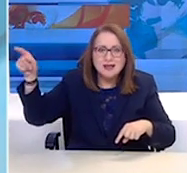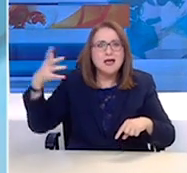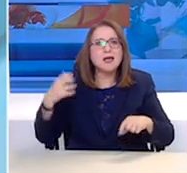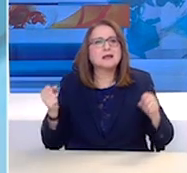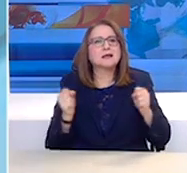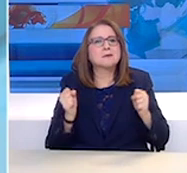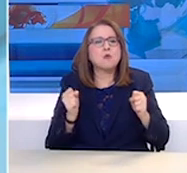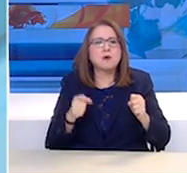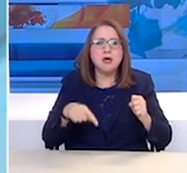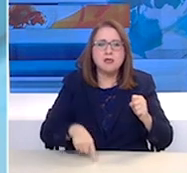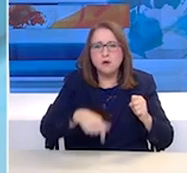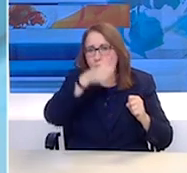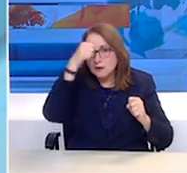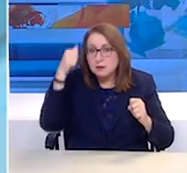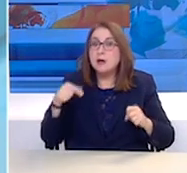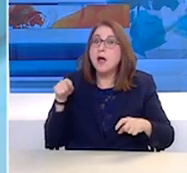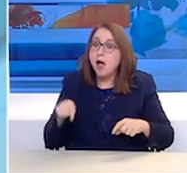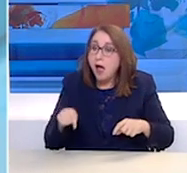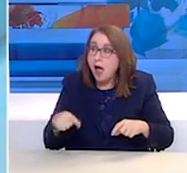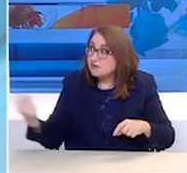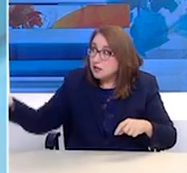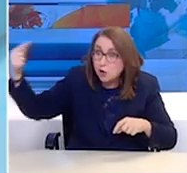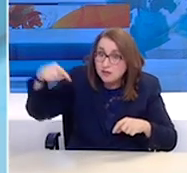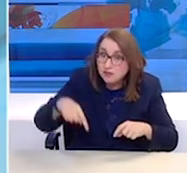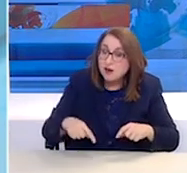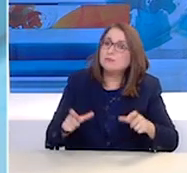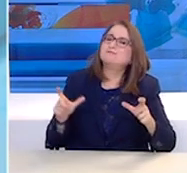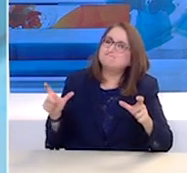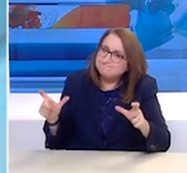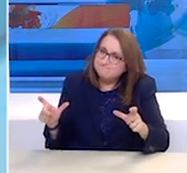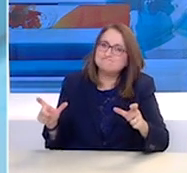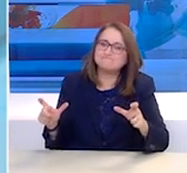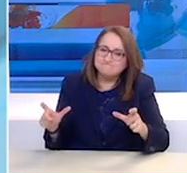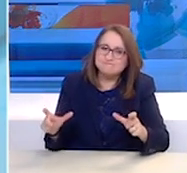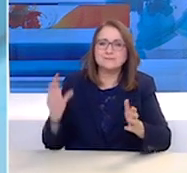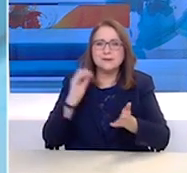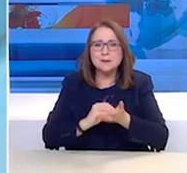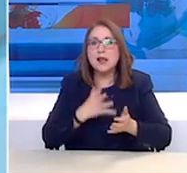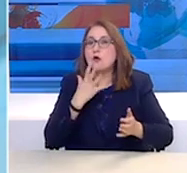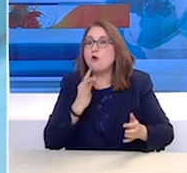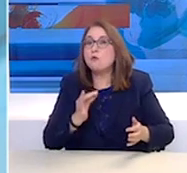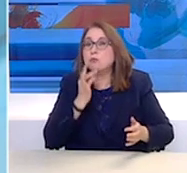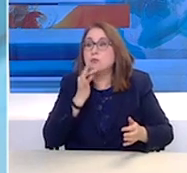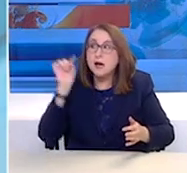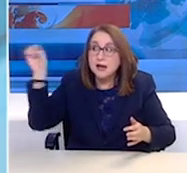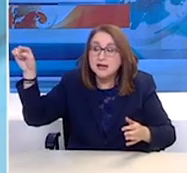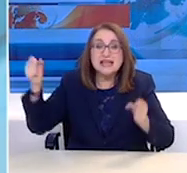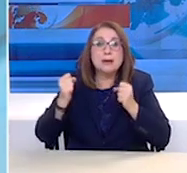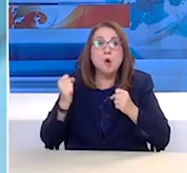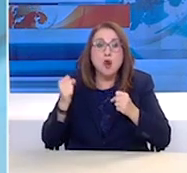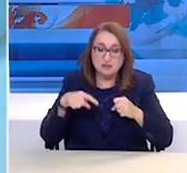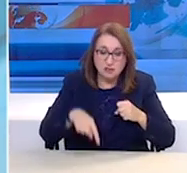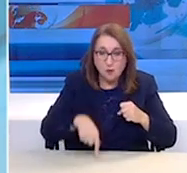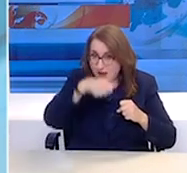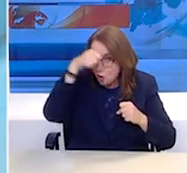οι οποίοι πάντα θα αντιμετωπίζονται σαν άνθρωποι που είναι δυνητικά φορείς του ιού, ιδιαίτερα από χώρες που θα έχουν επιδημία το καλοκαίρι, αλλά θα είναι στο χειμώνα τους.